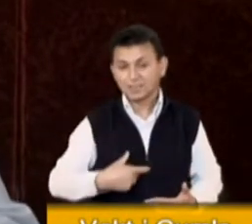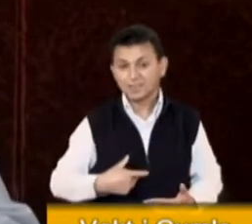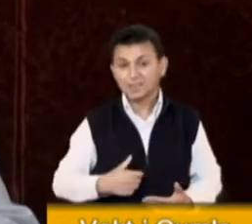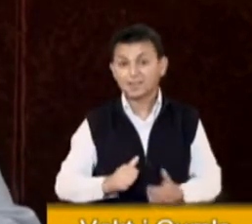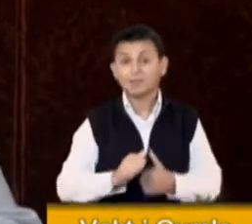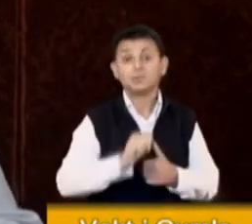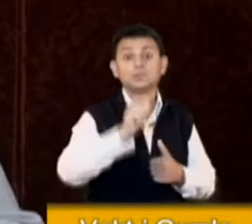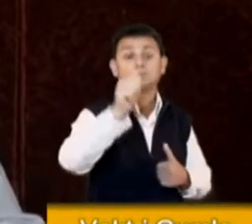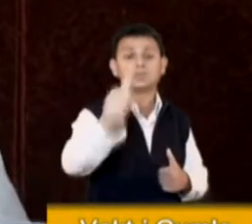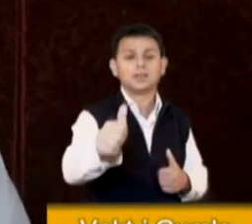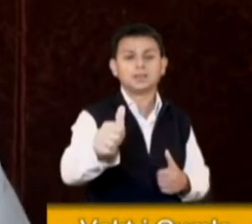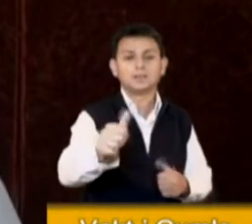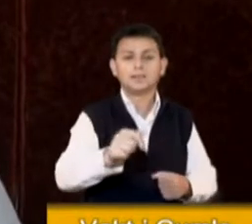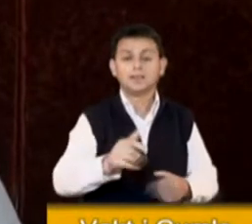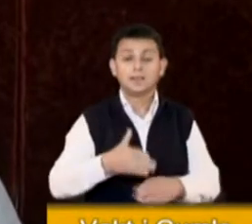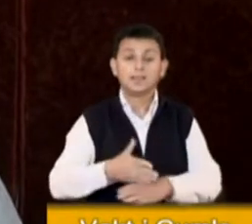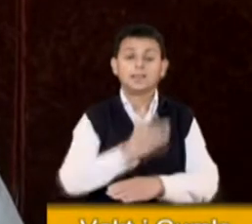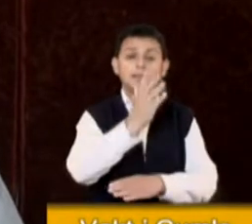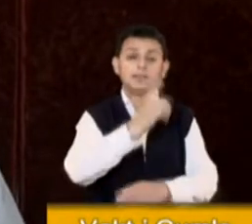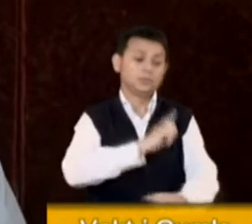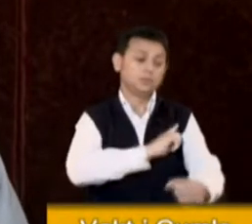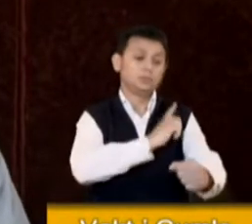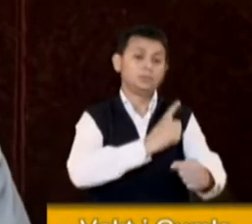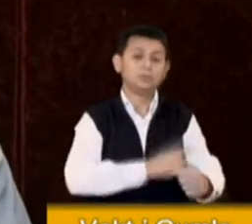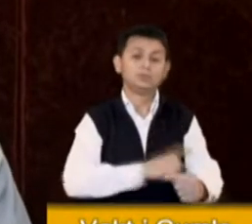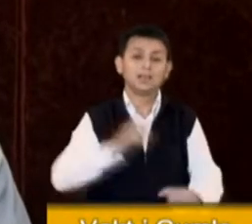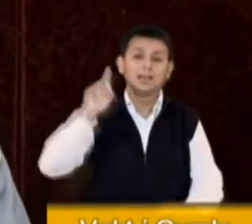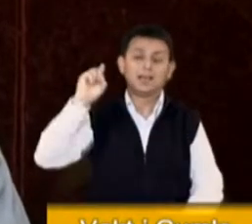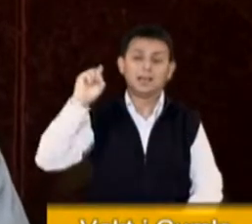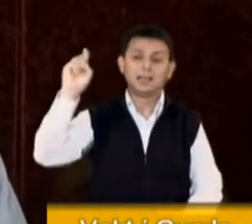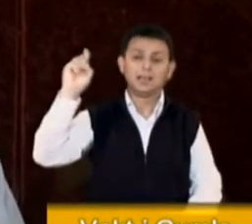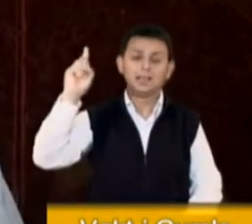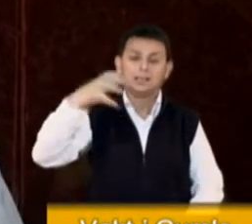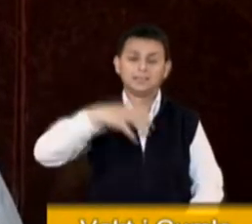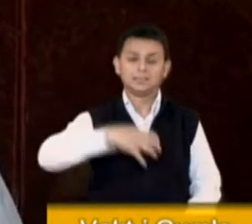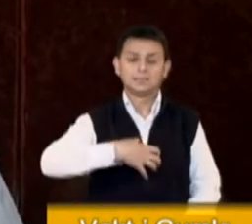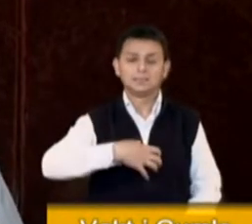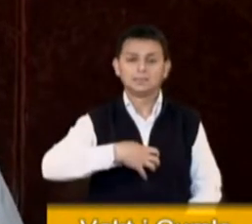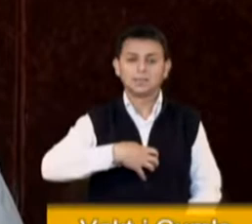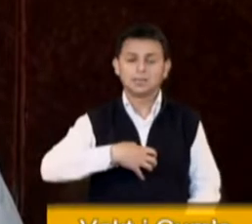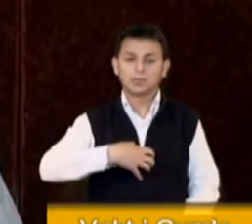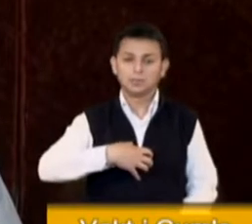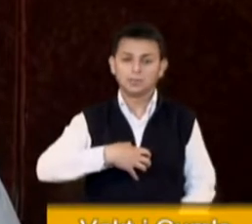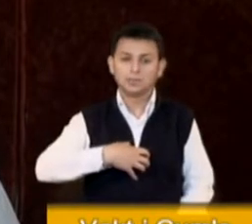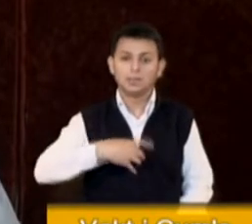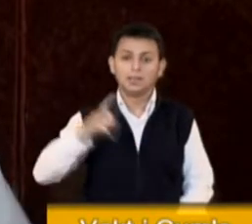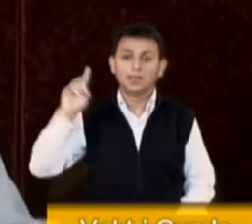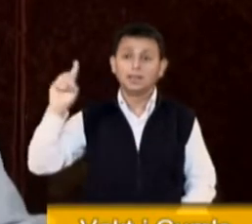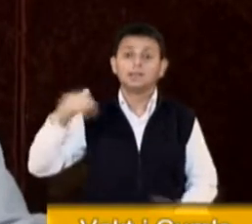kuvvet Allah'a aittir. Ma şaallahu kan ve ma lem yeşe' lem